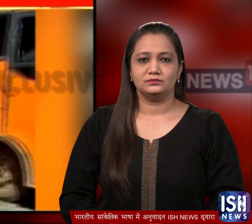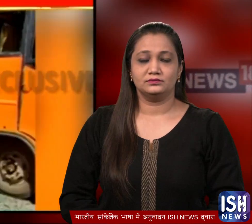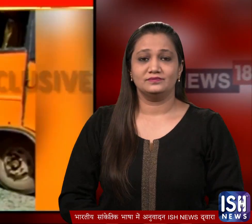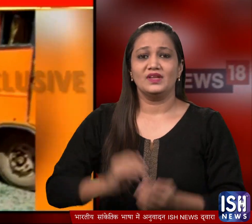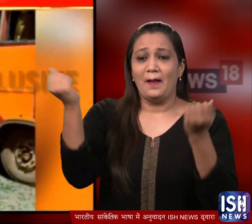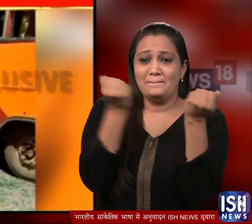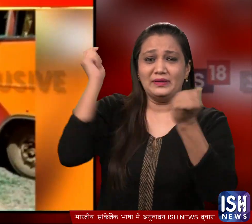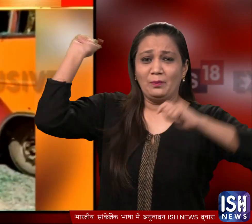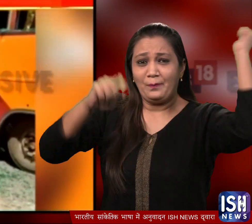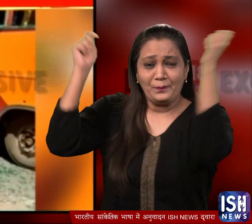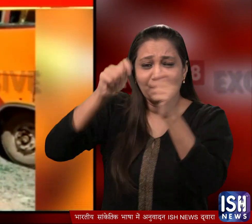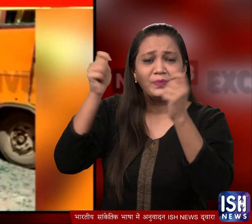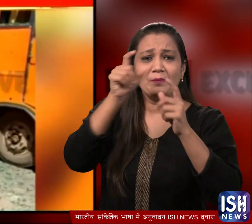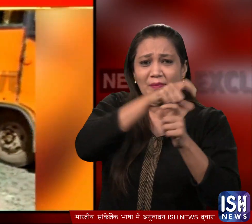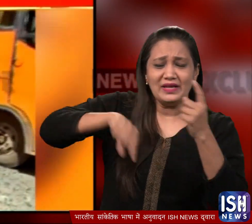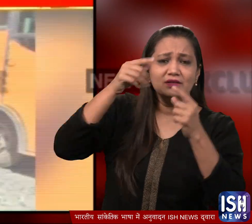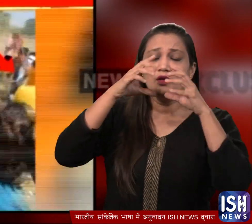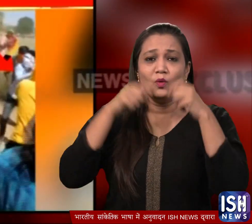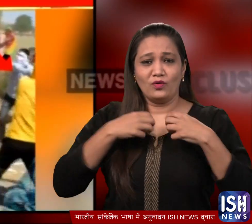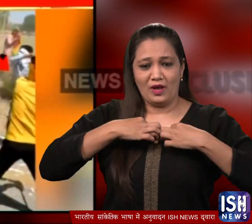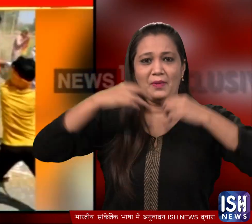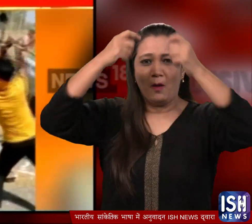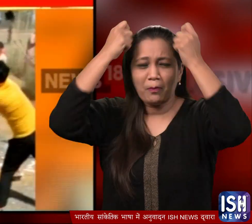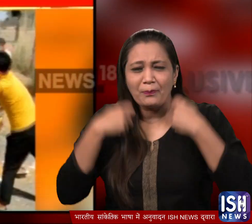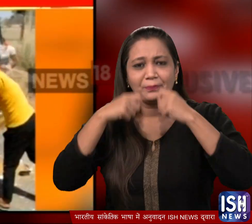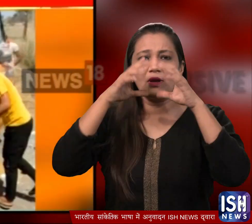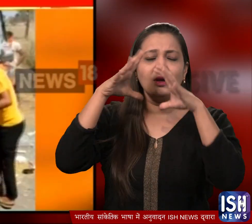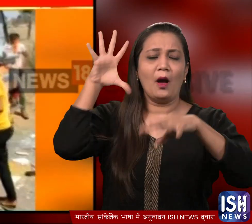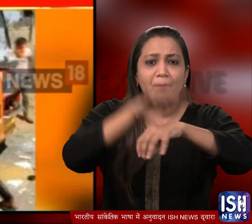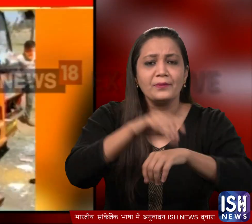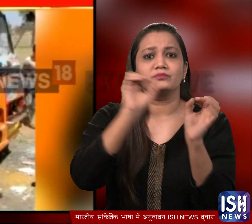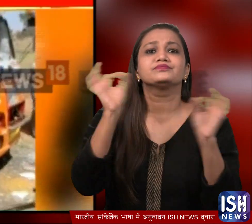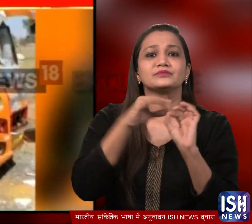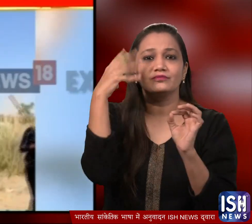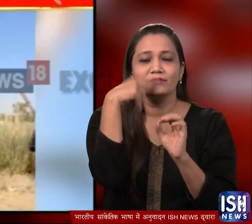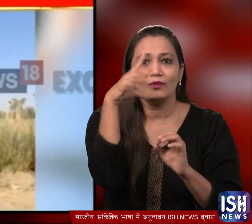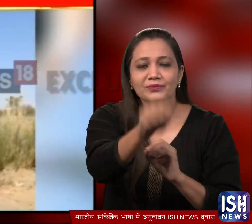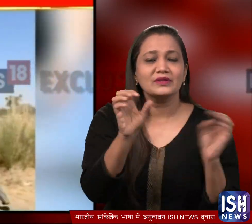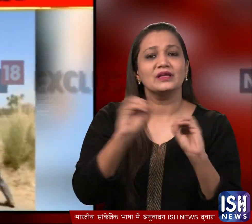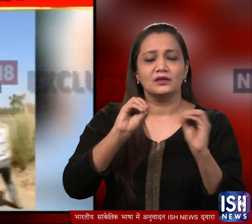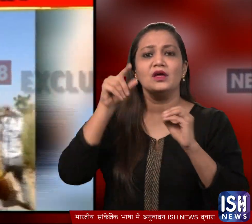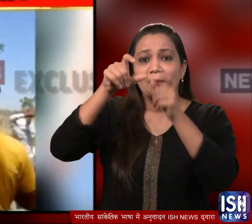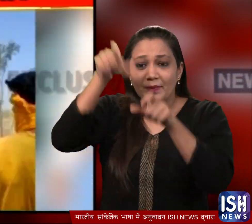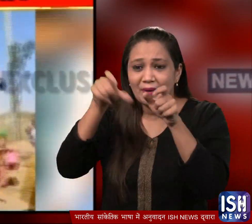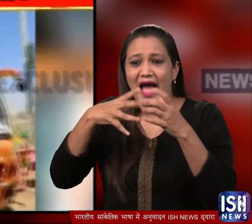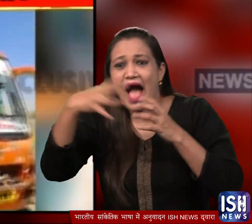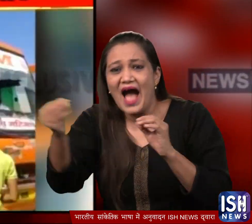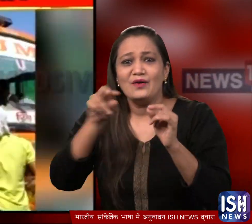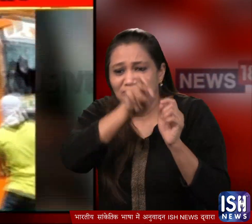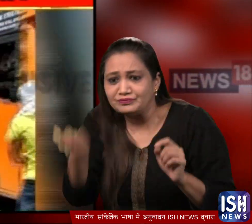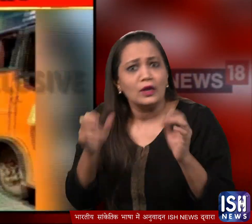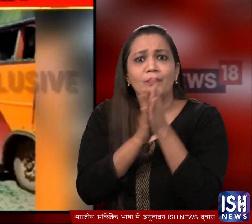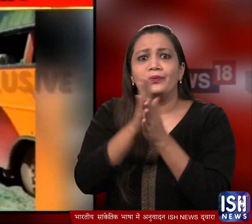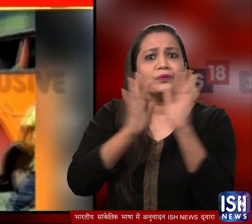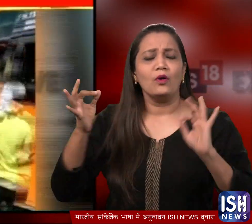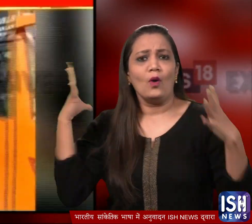बस में तोड़फोड़ करने वाले सभी बदमाशों ने अपने चेहरे कपड़ों से ढक रखे थे ताकि उनकी पहचान न हो सके। उन्होंने तो बस में बैठे यात्रियों के नीचे